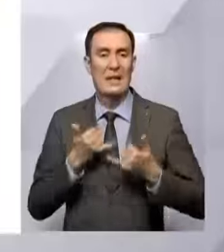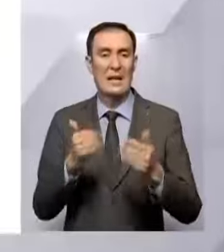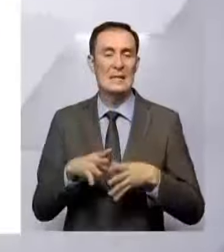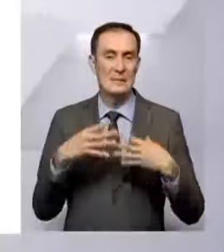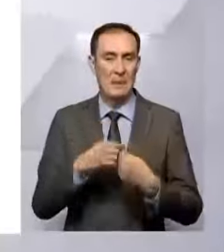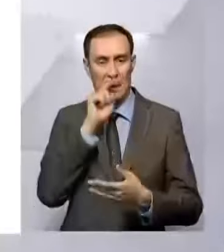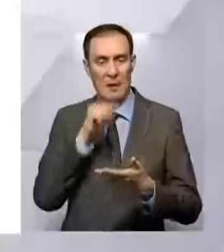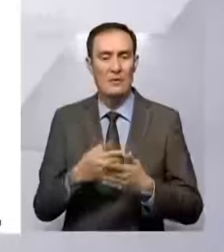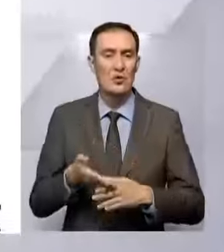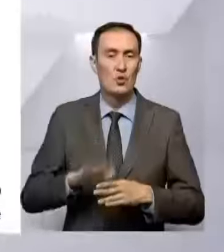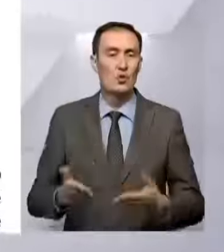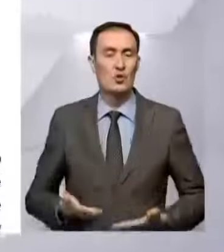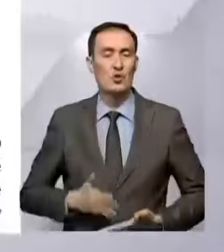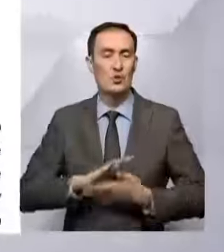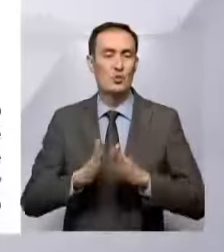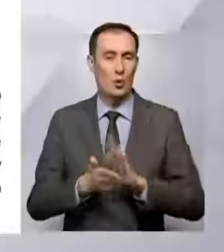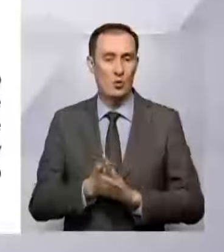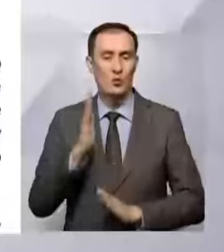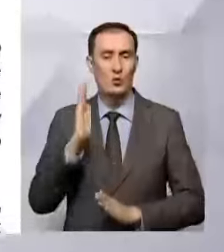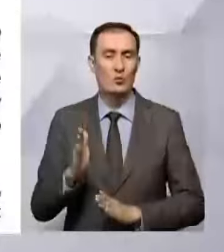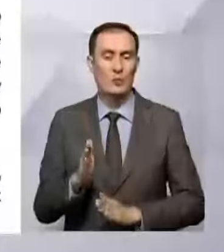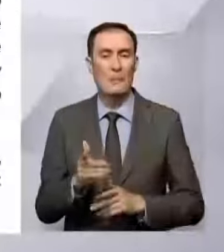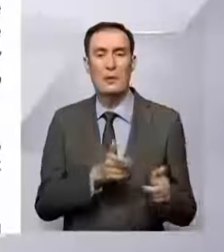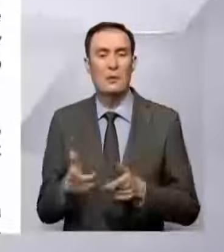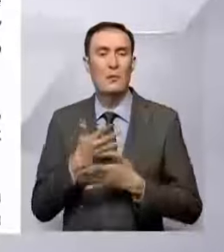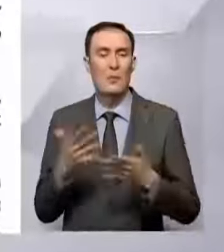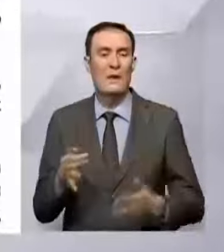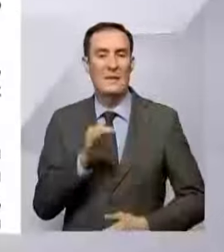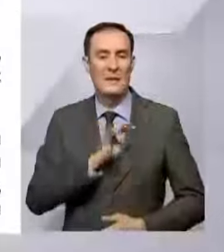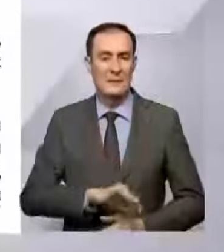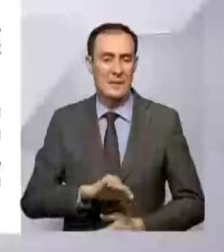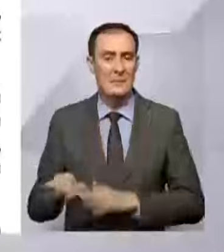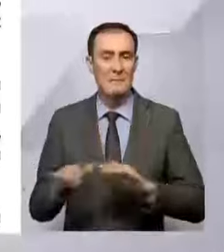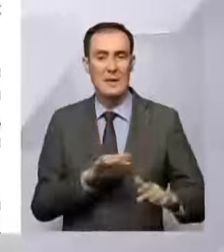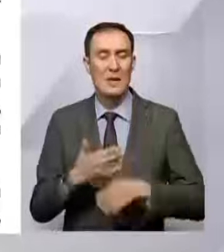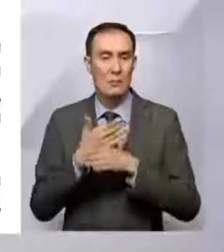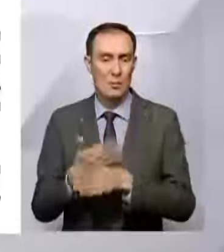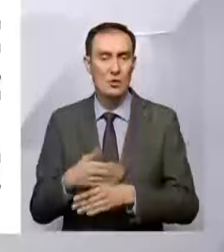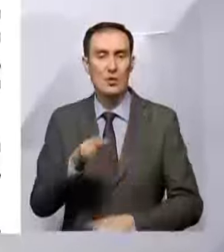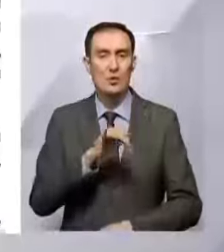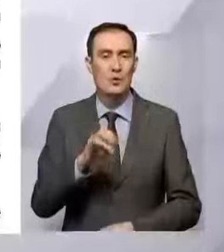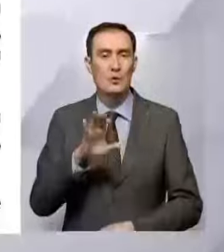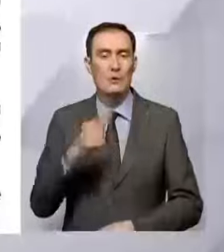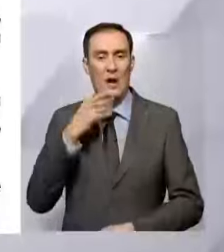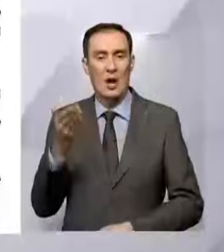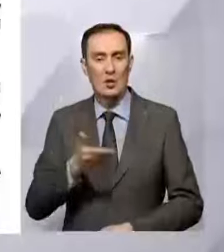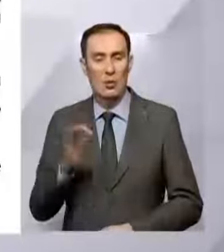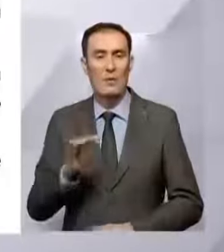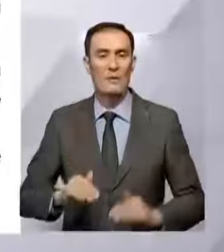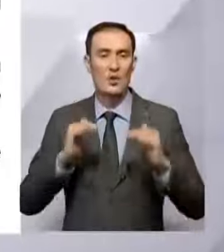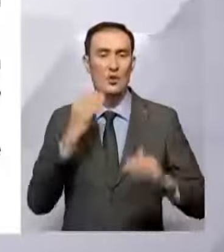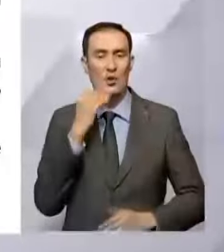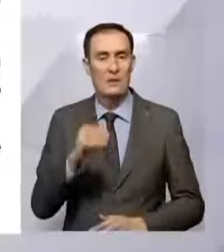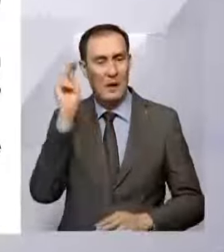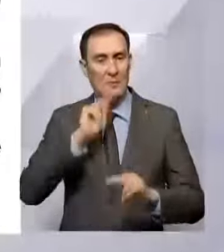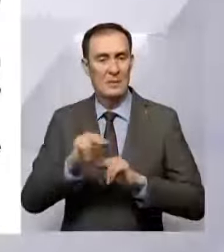семей, попавших в тяжелую жизненную ситуацию, будут выработаны более эффективные меры помощи. Дюсенова отчиталась о повышении